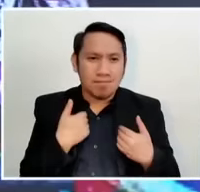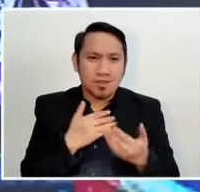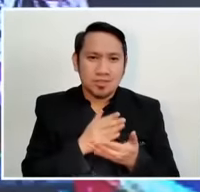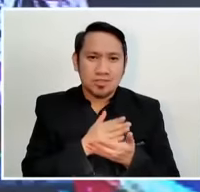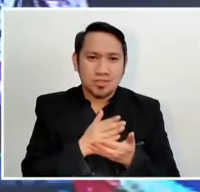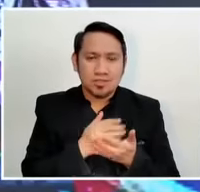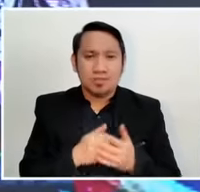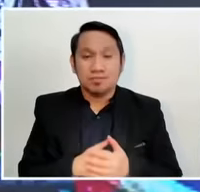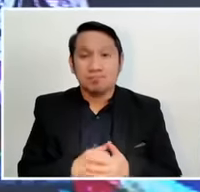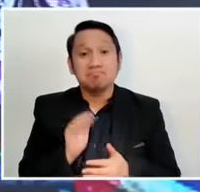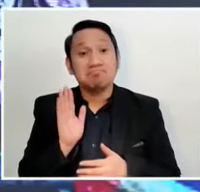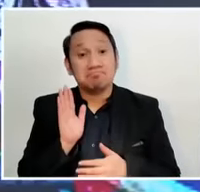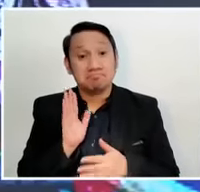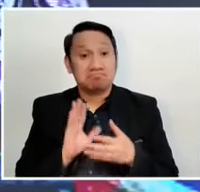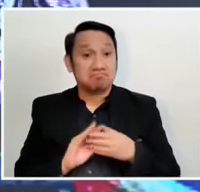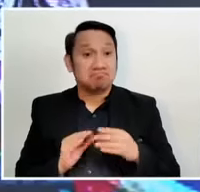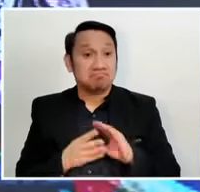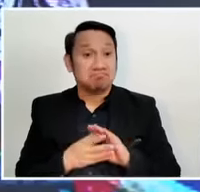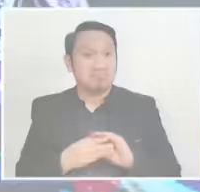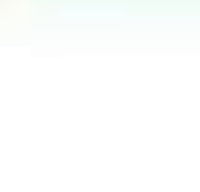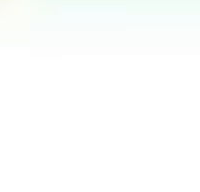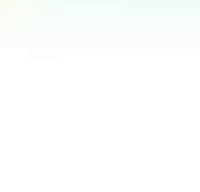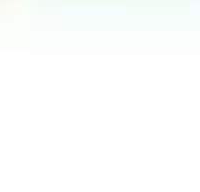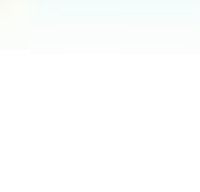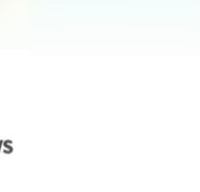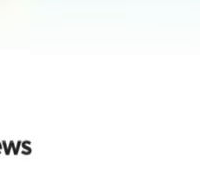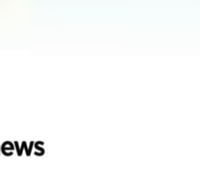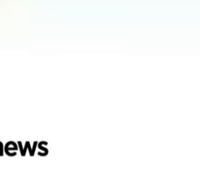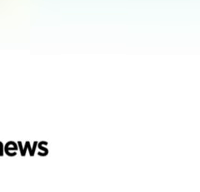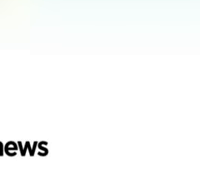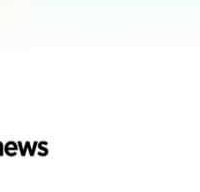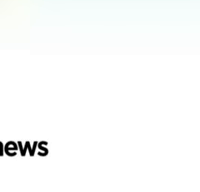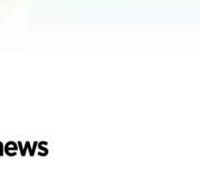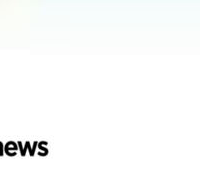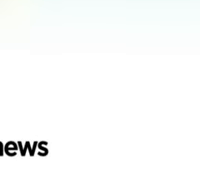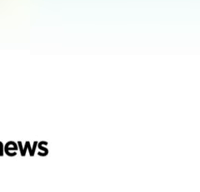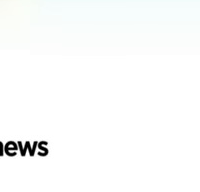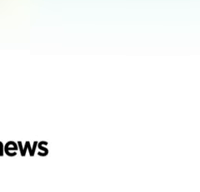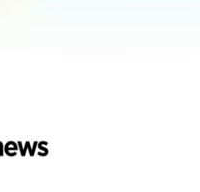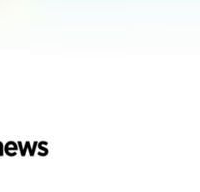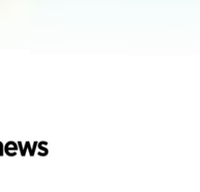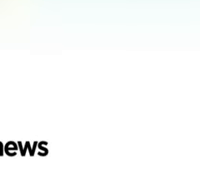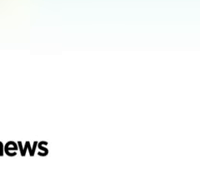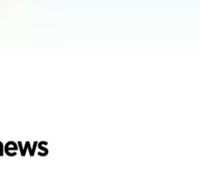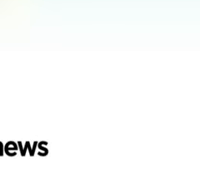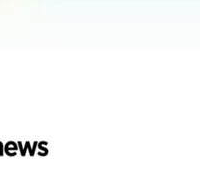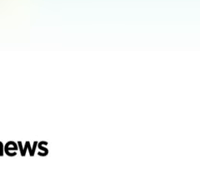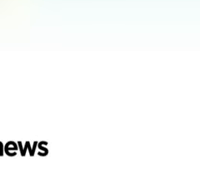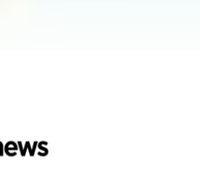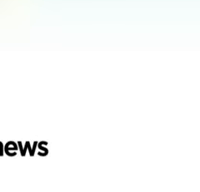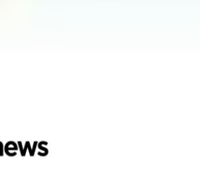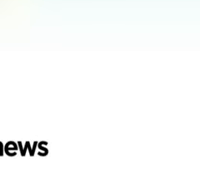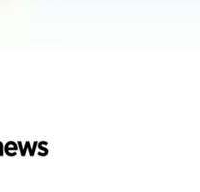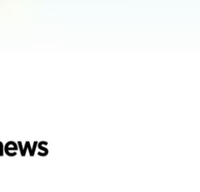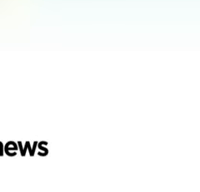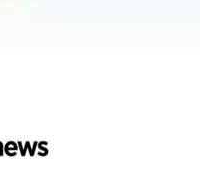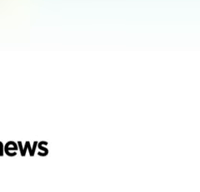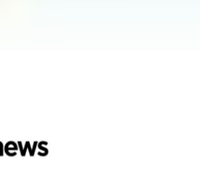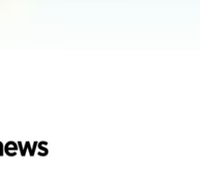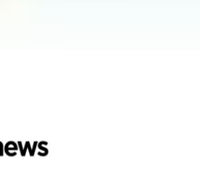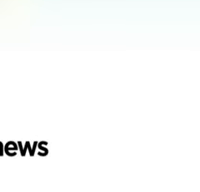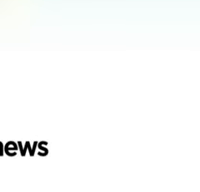Ang mapusong kwentuhan kay Pepe Herrera, abangan sa Tao Po ngayong Easter Sunday, 6:15 ng gabi sa A